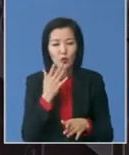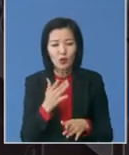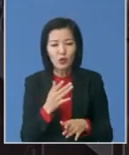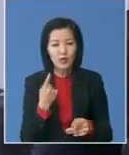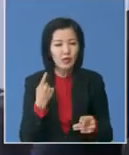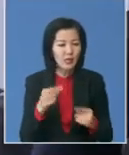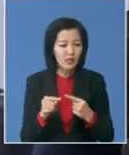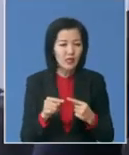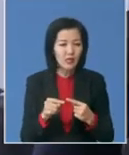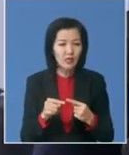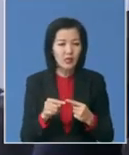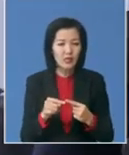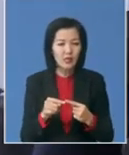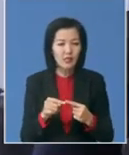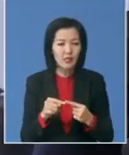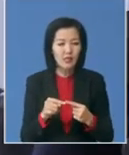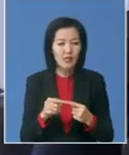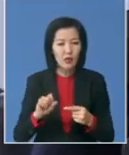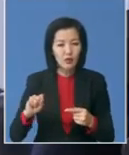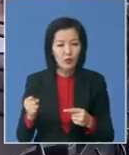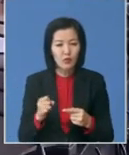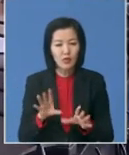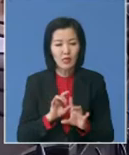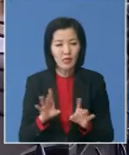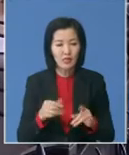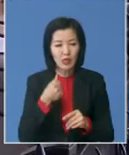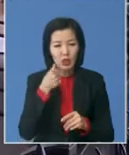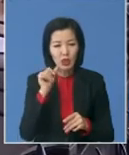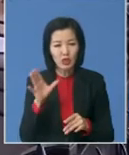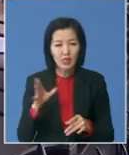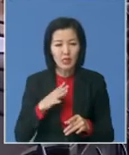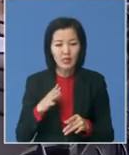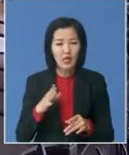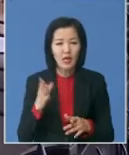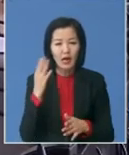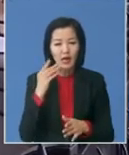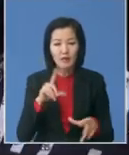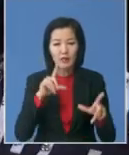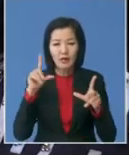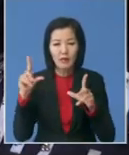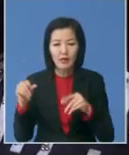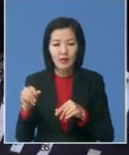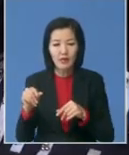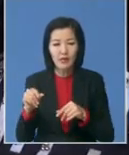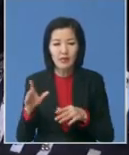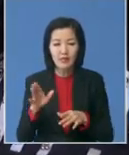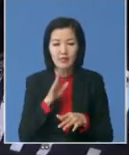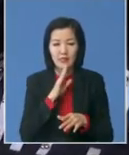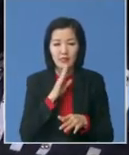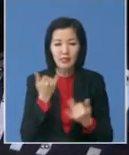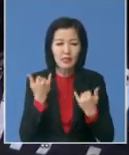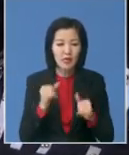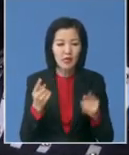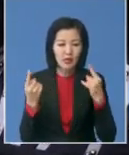айрықша. Бұл ақынға қаламдастарының берген бағасы. Кеше ғана Алматыға арман қуып барған қыз алаштың таңға жайып